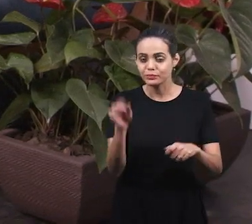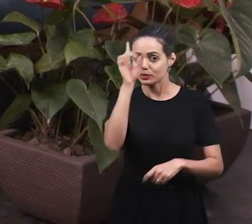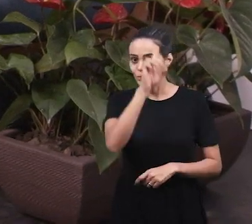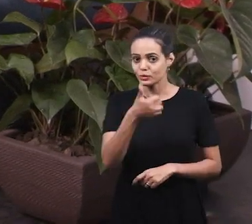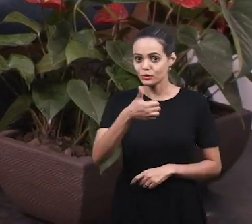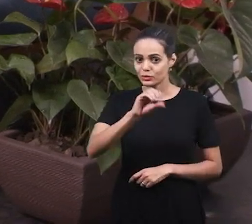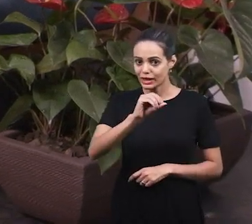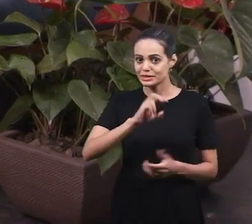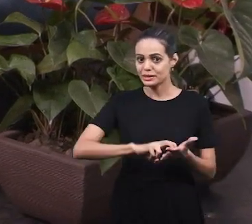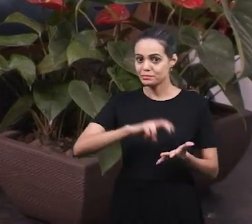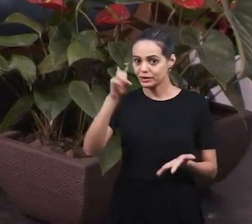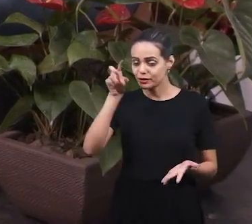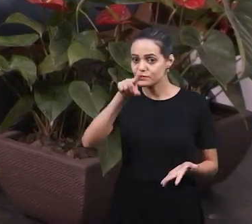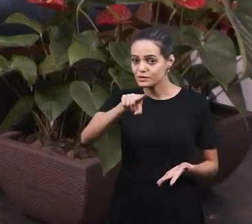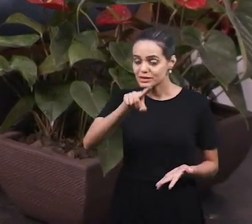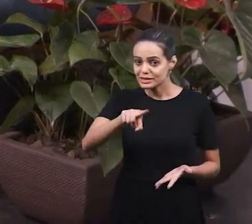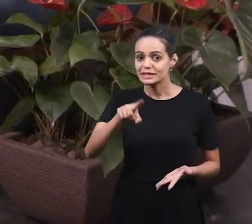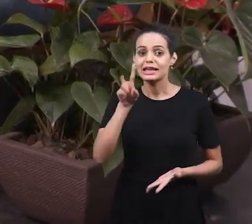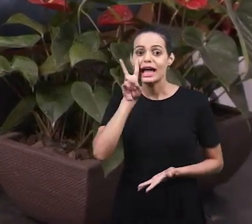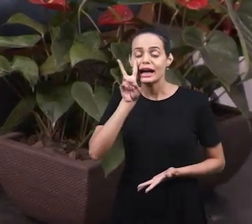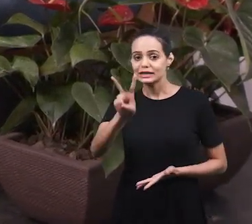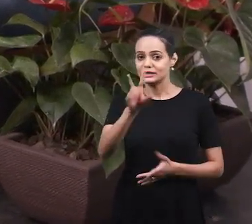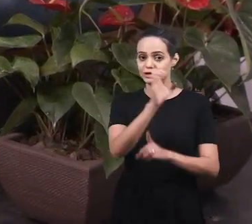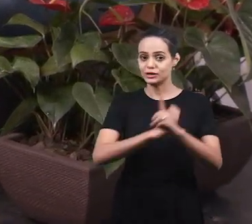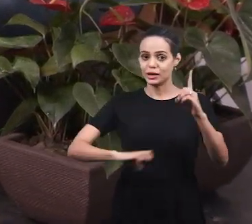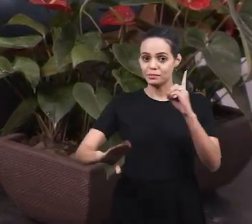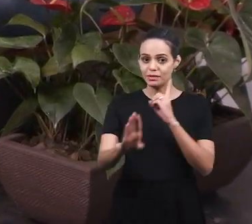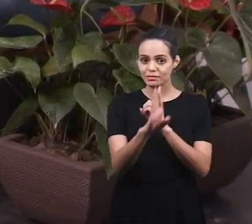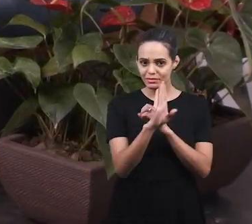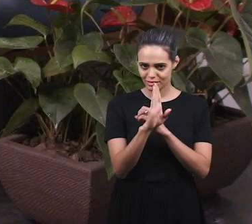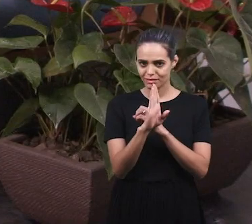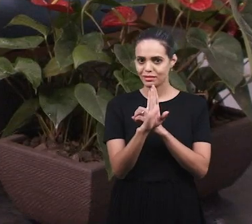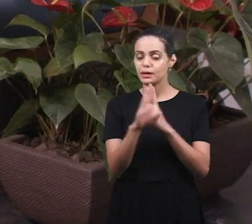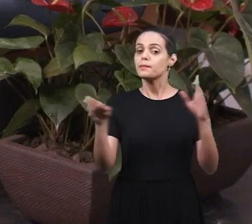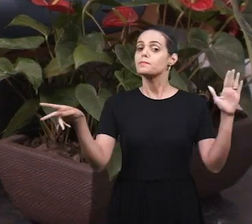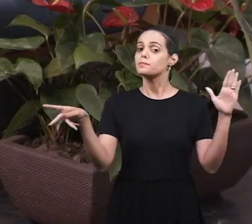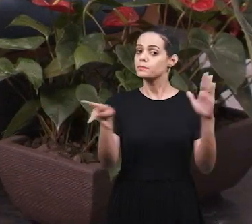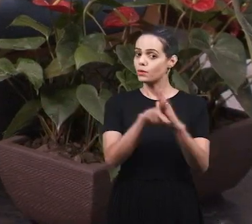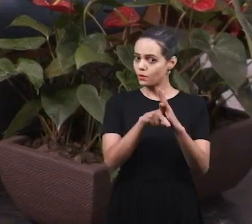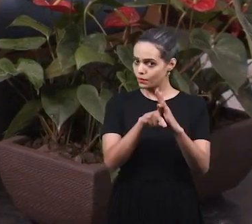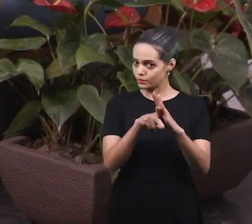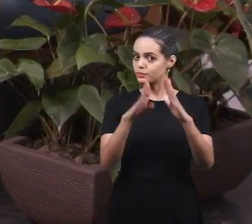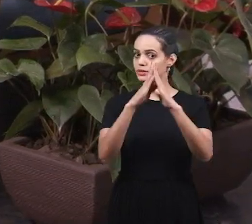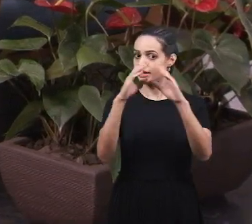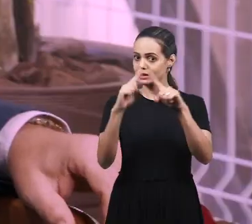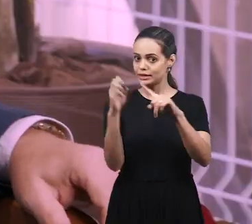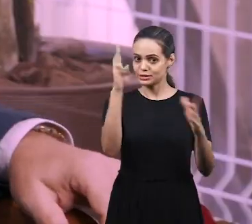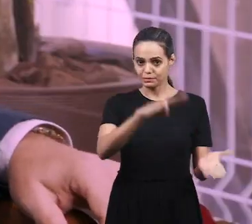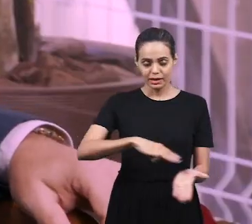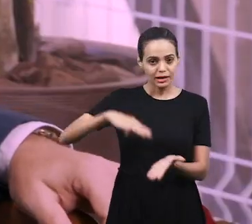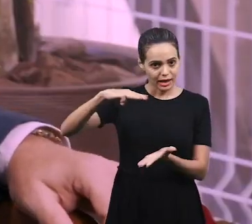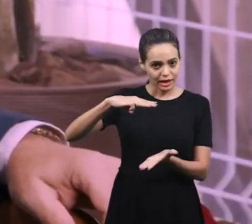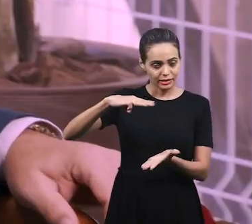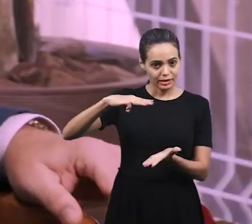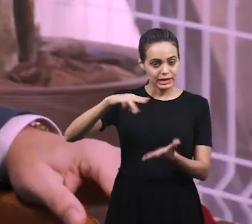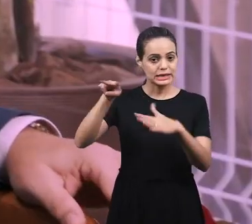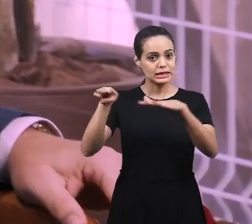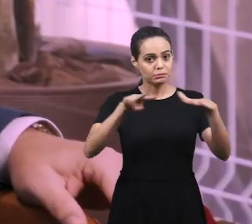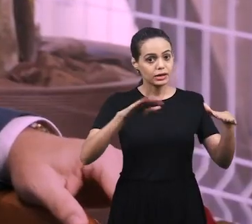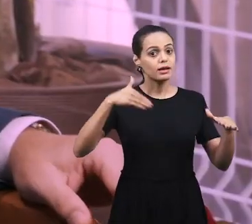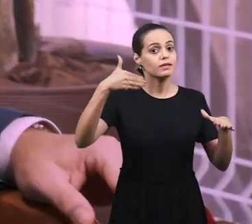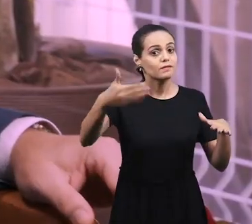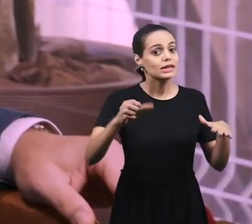à 10h, dans notre canal YouTube, vous pouvez assister à l'école biblique dominicale de l'Église chrétienne Maranatha. Et dans la